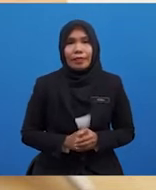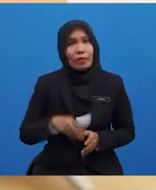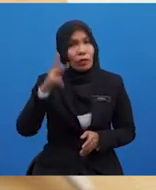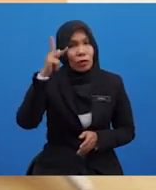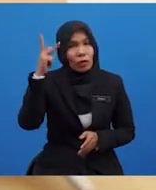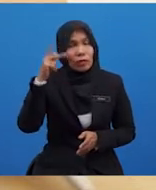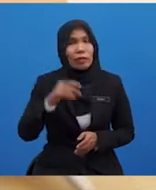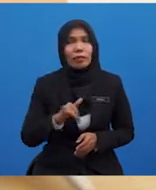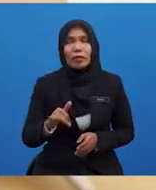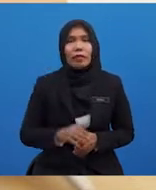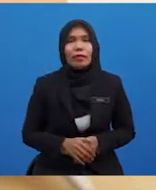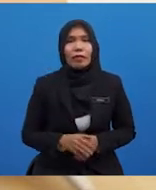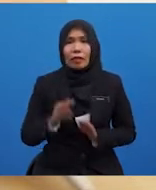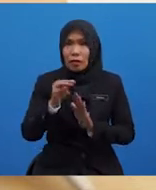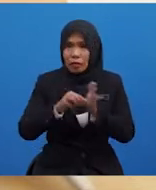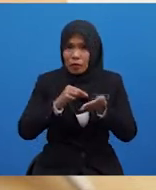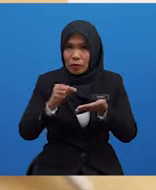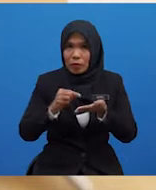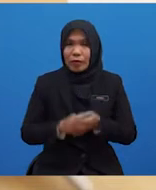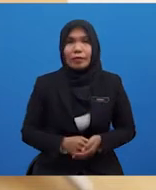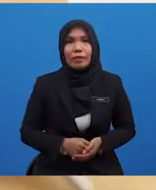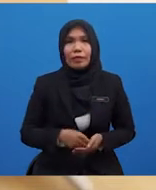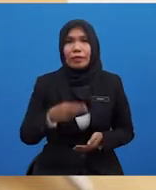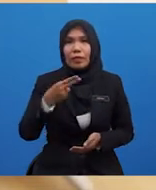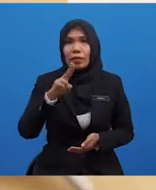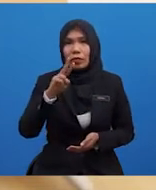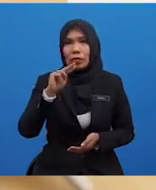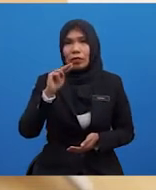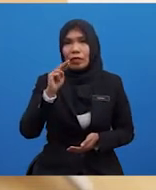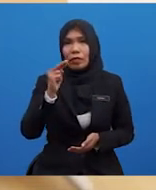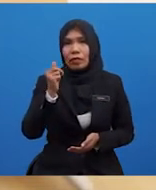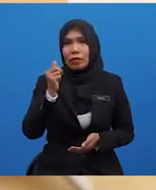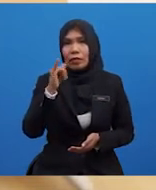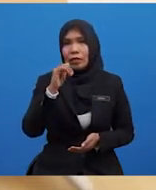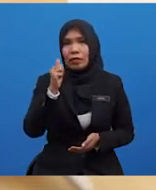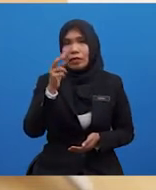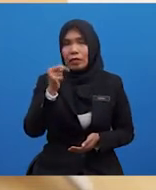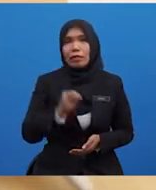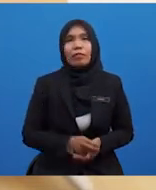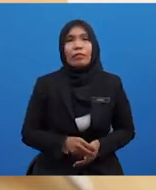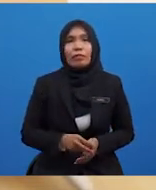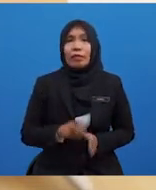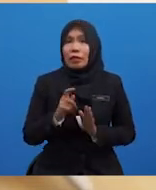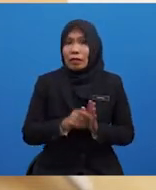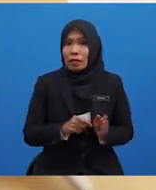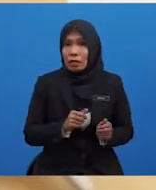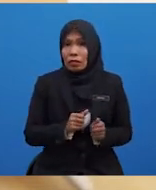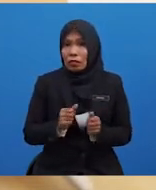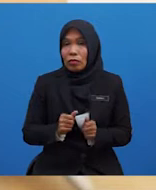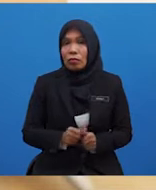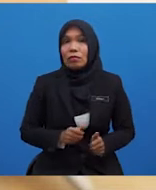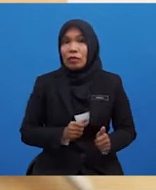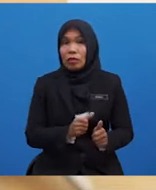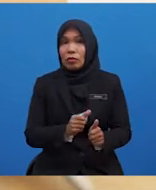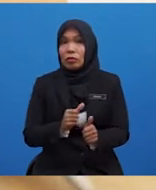Konsepnya, menulis huraian adalah senang iaitu tersusun, mengikut turutan